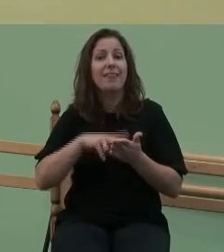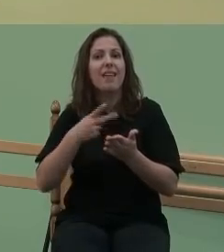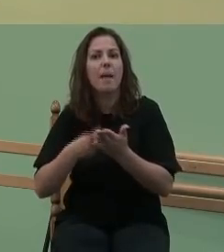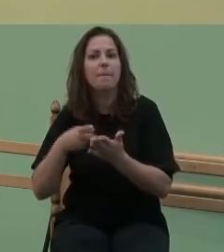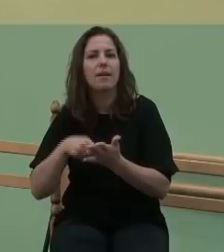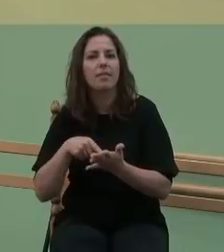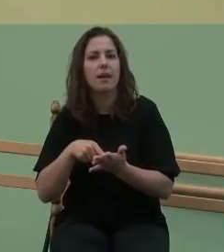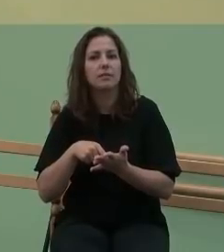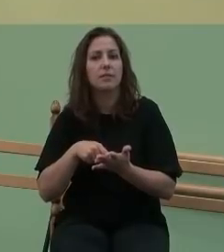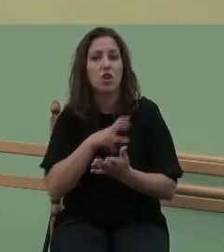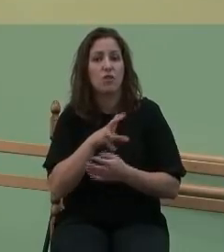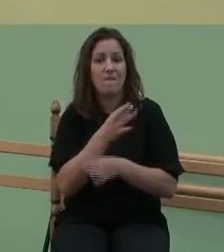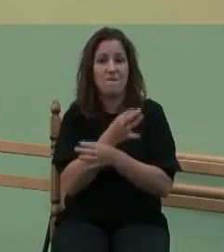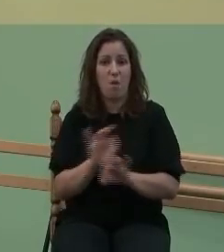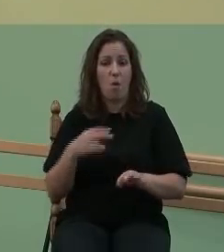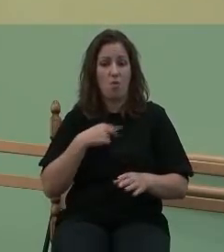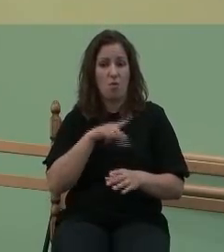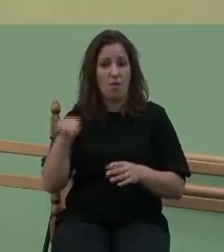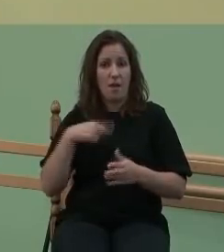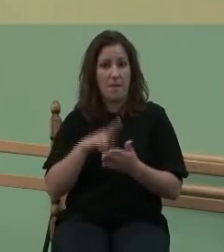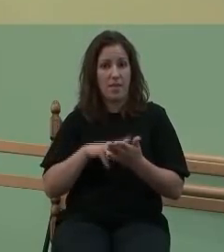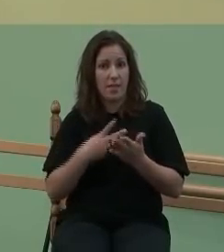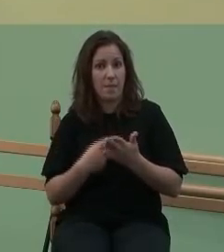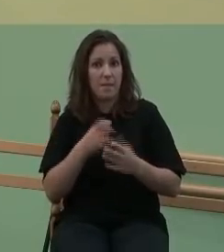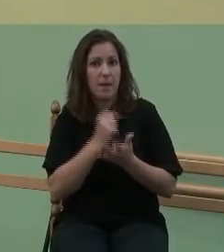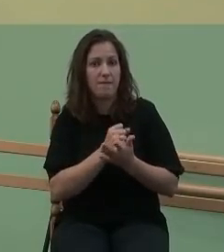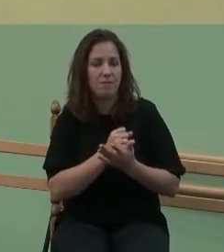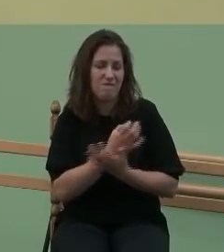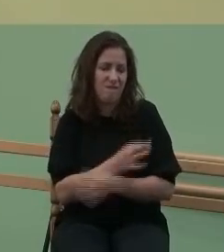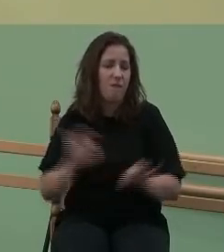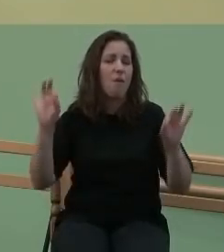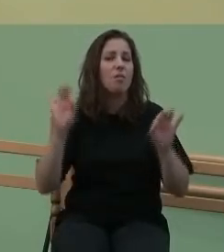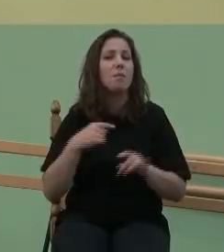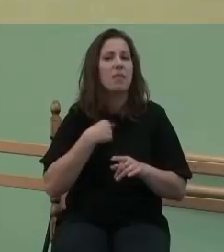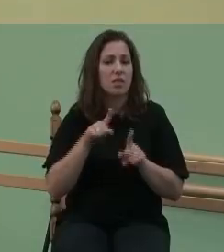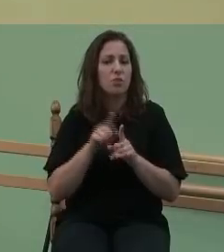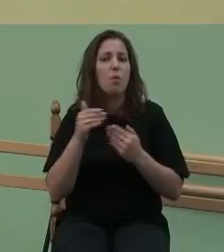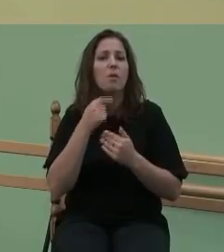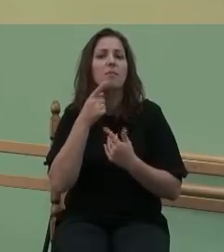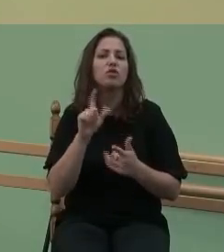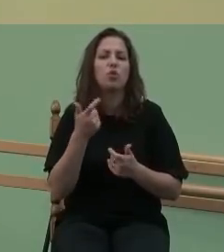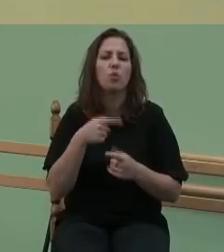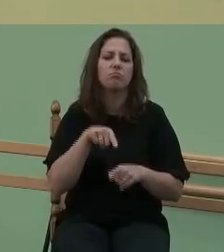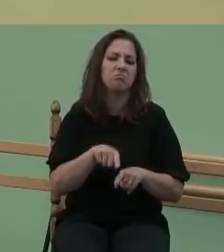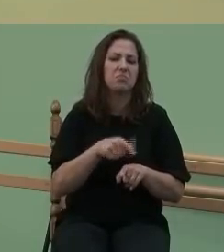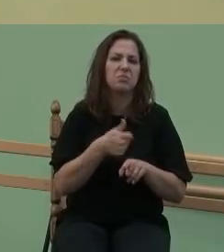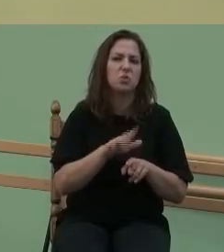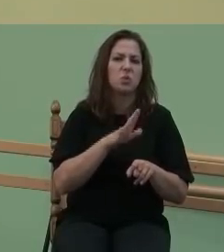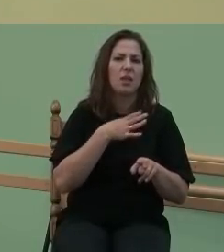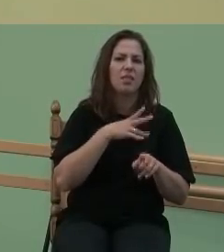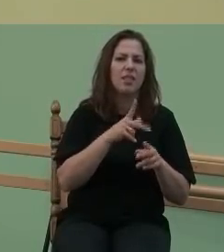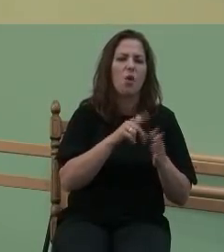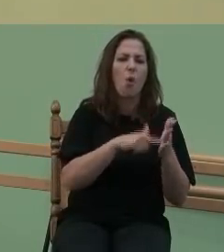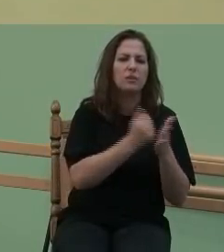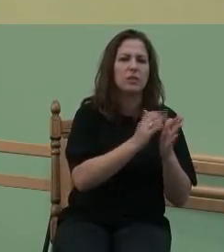Interpretacja. Czy wolno nam interpretować prawo? Ależ oczywiście, że wolno. Mnie też wolno powiedzieć, że coś jest na przykład